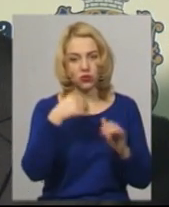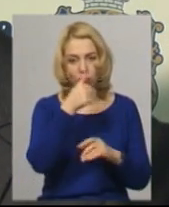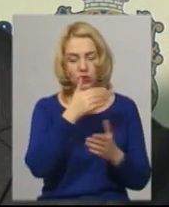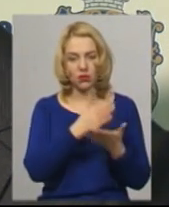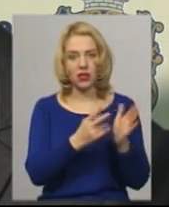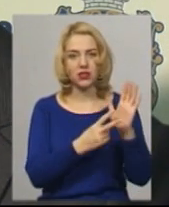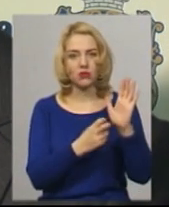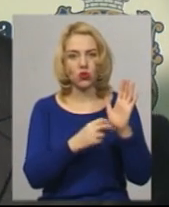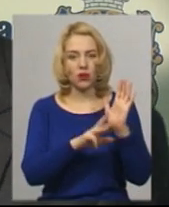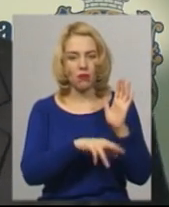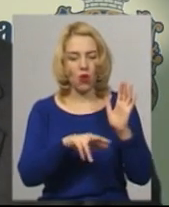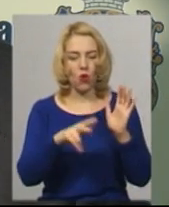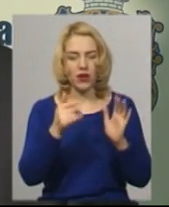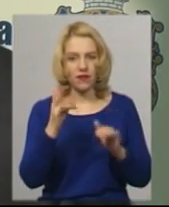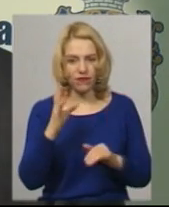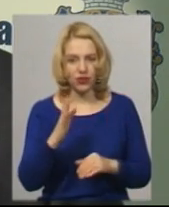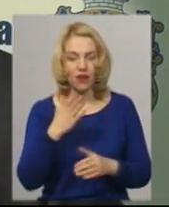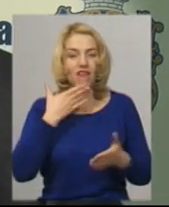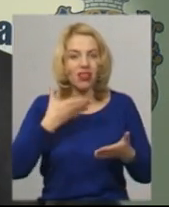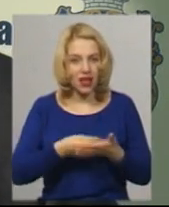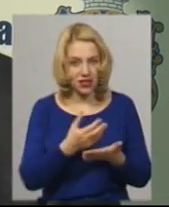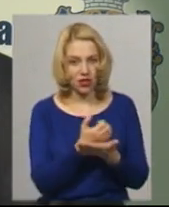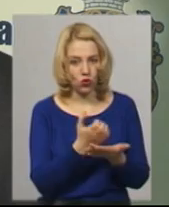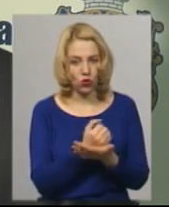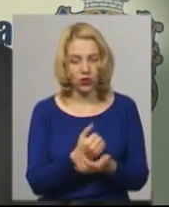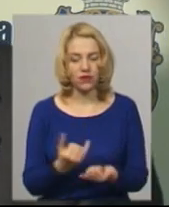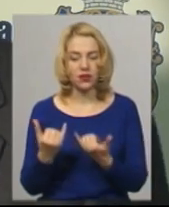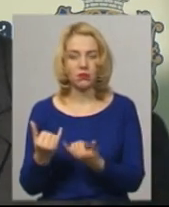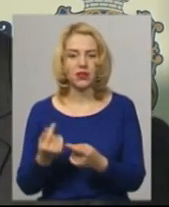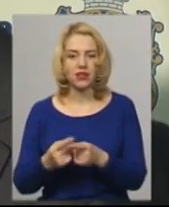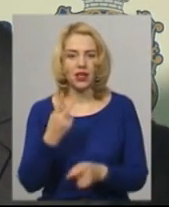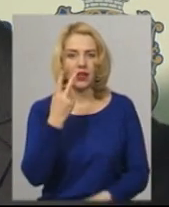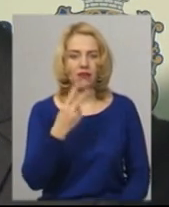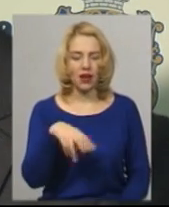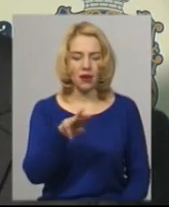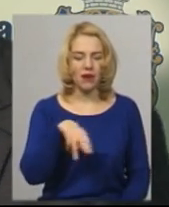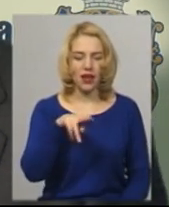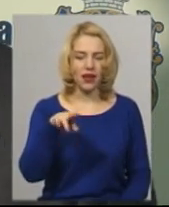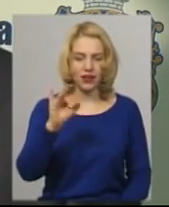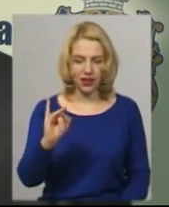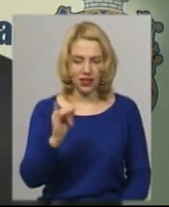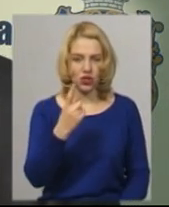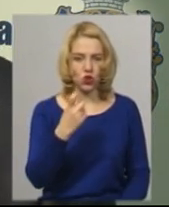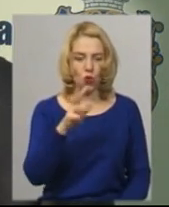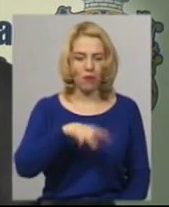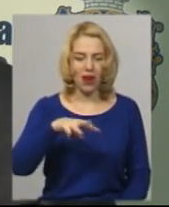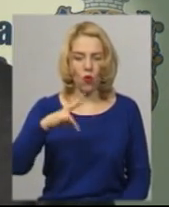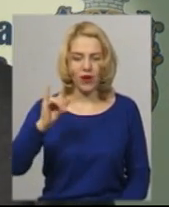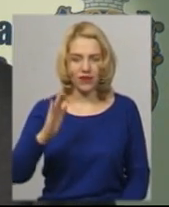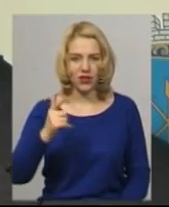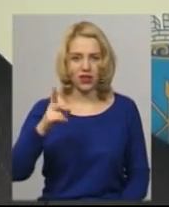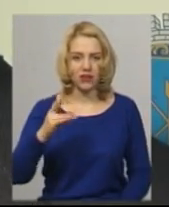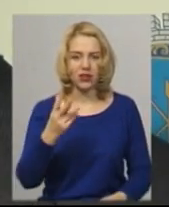мали 700 мільйонів приблизно власних доходів, то тепер це 2 мільярди 100 мільйонів гривень. Тобто в три рази власні